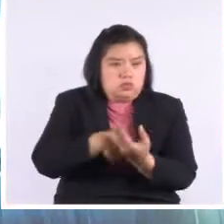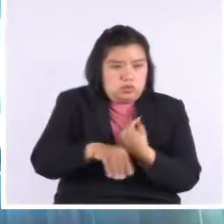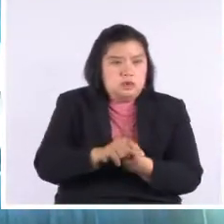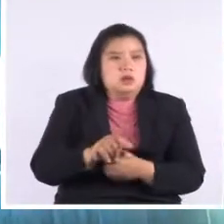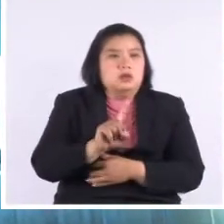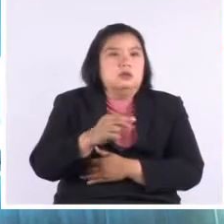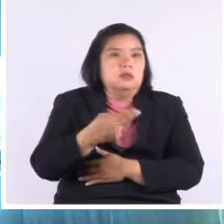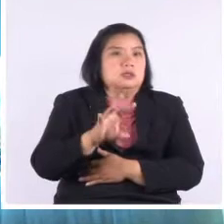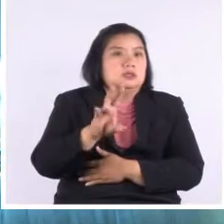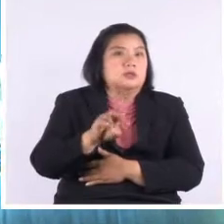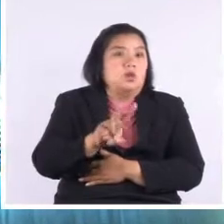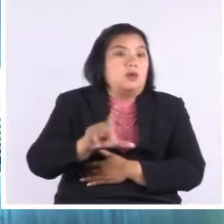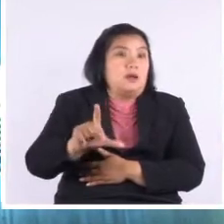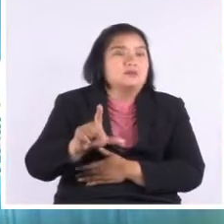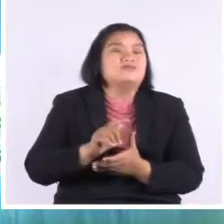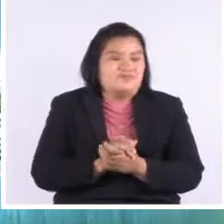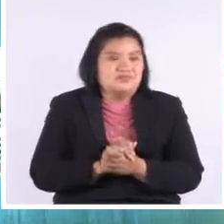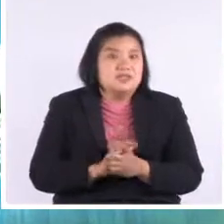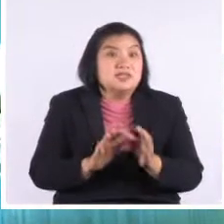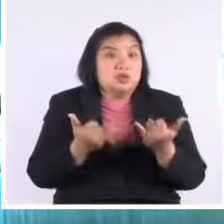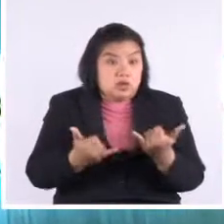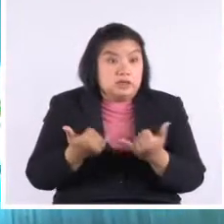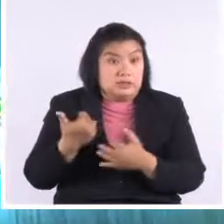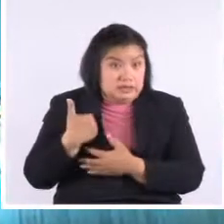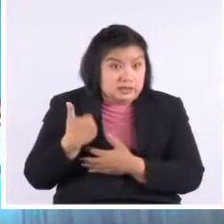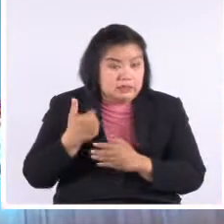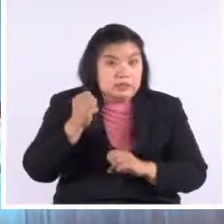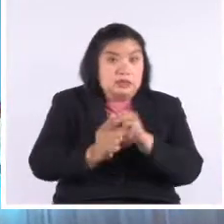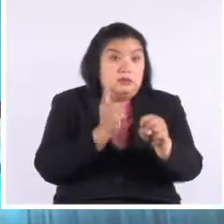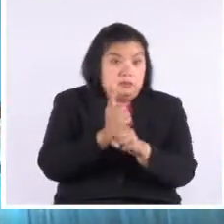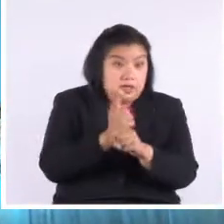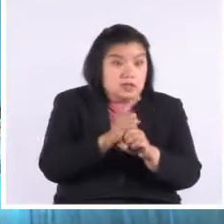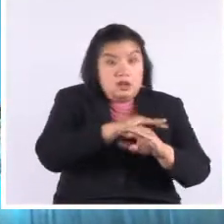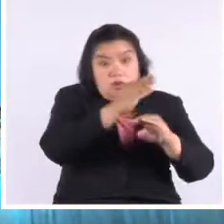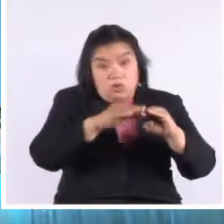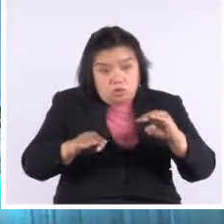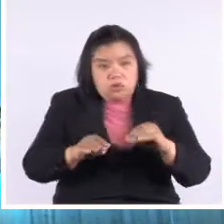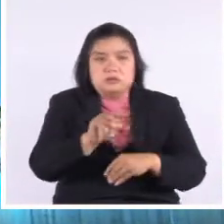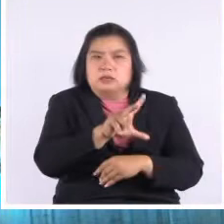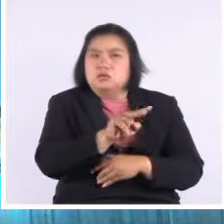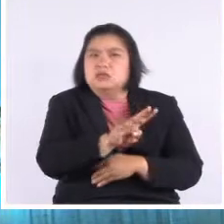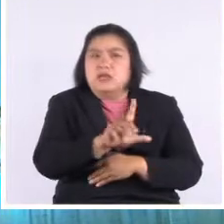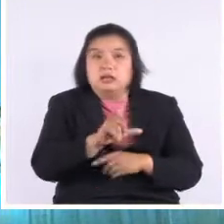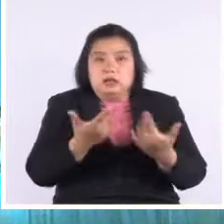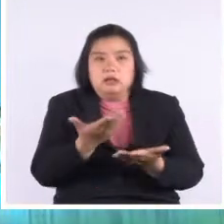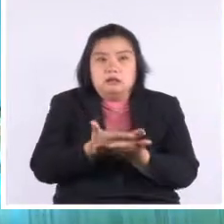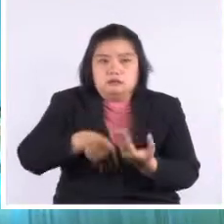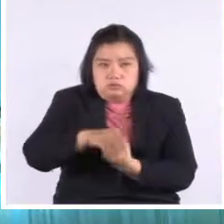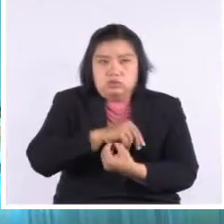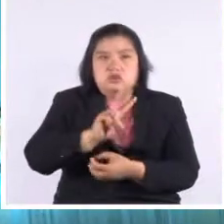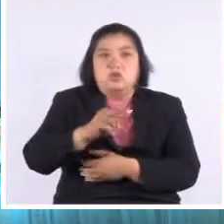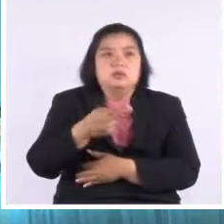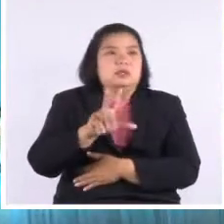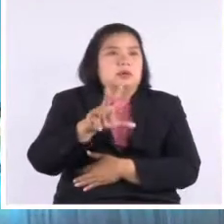742ล้านบาทนะครับโดยที่ถือว่าลดลงจากปีที่แล้วนะครับที่มีประมาณ 3.4ล้านคนเงินหมุนเวียนถึงสองหมื่น